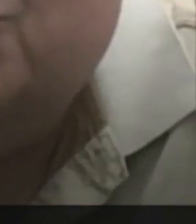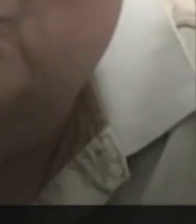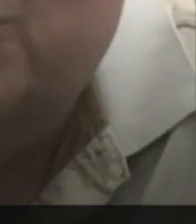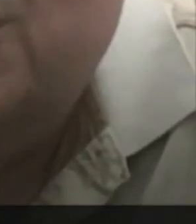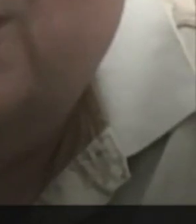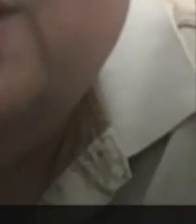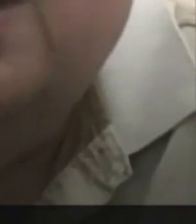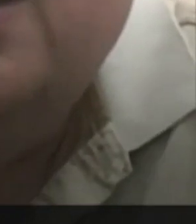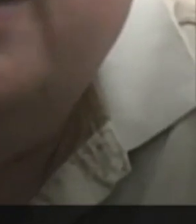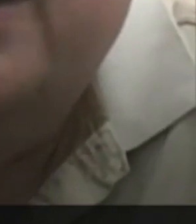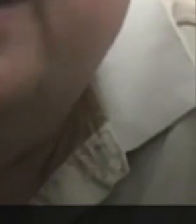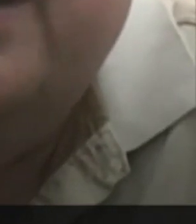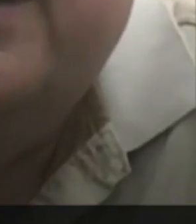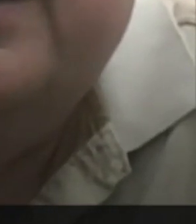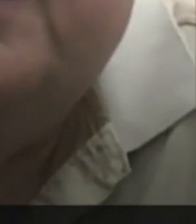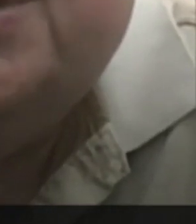так, чтобы не